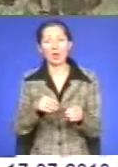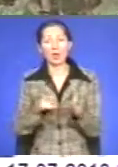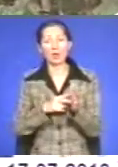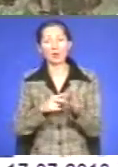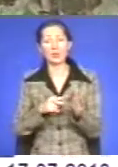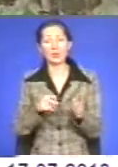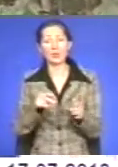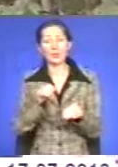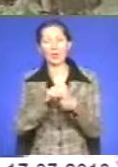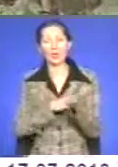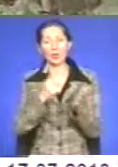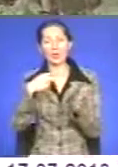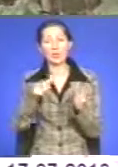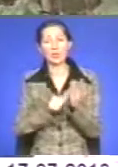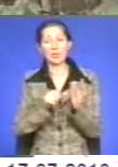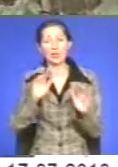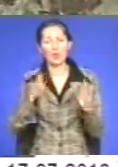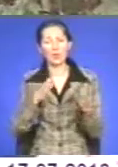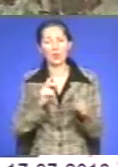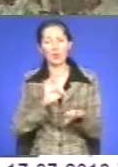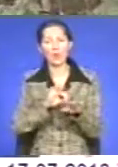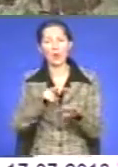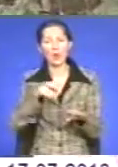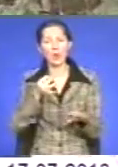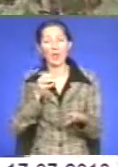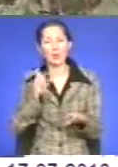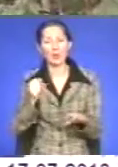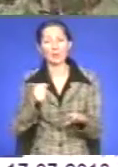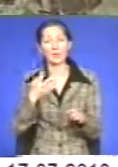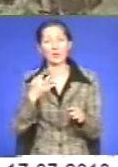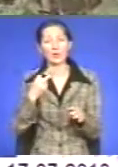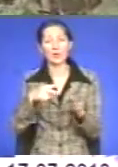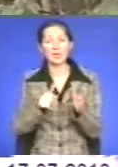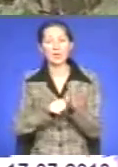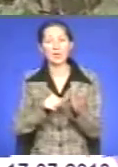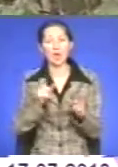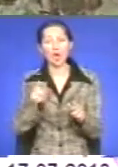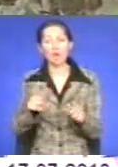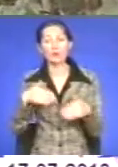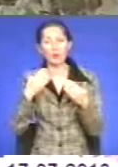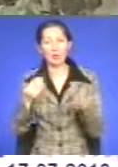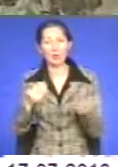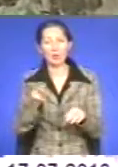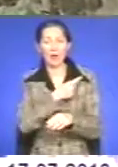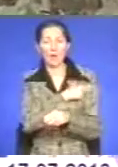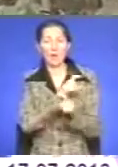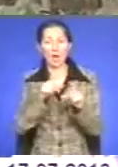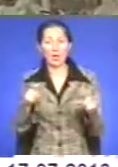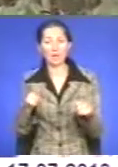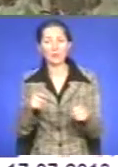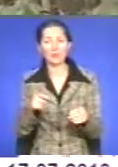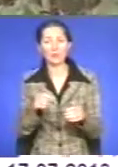лайми. 447 чоловік звернулося в лікувально-профілактичні заклади з приводу укусів кліщами. Хочу